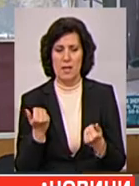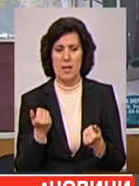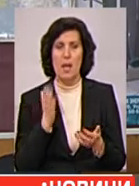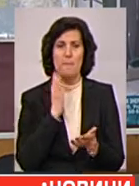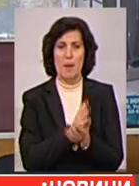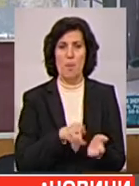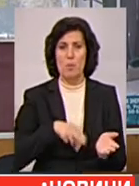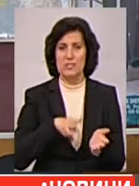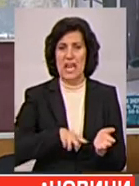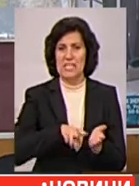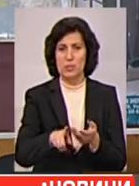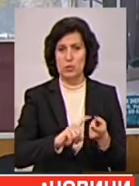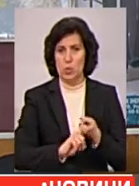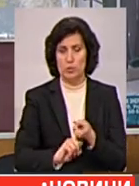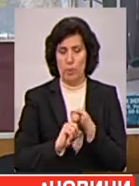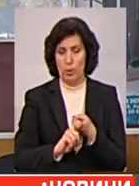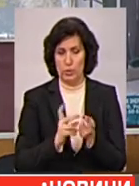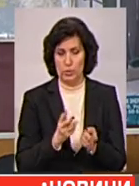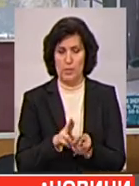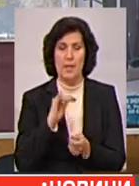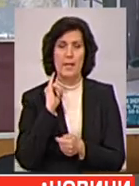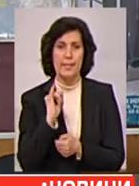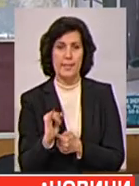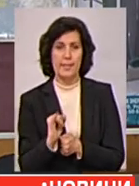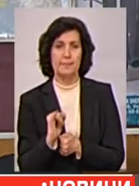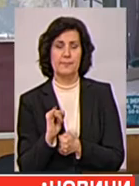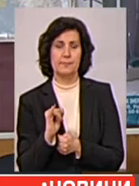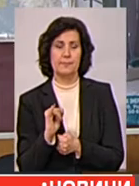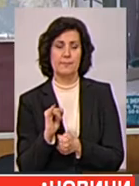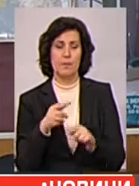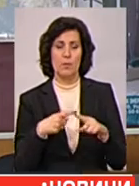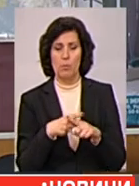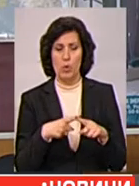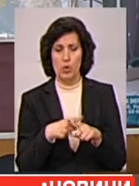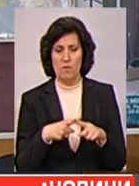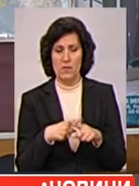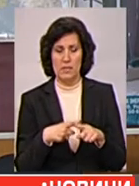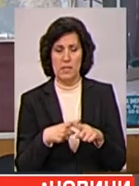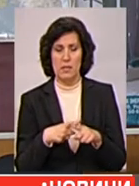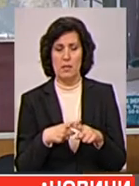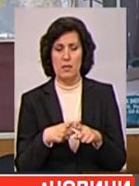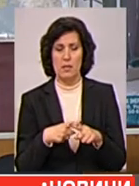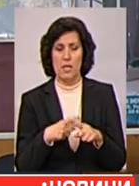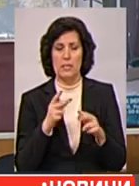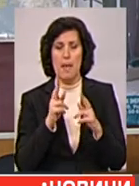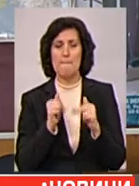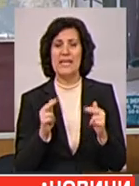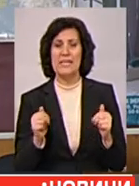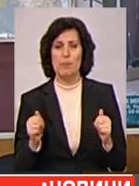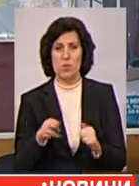залізничного сполучення. От. А і, значить, половина котлів на Придніпровський